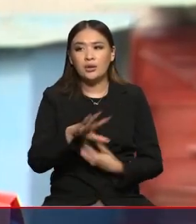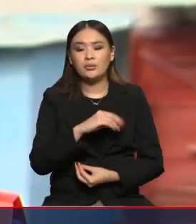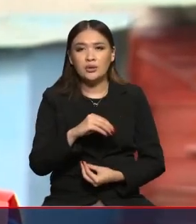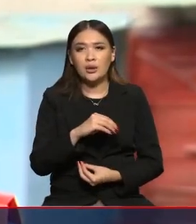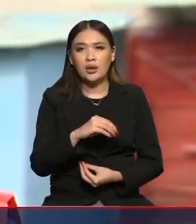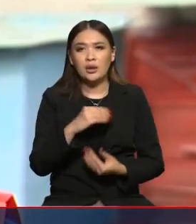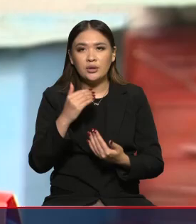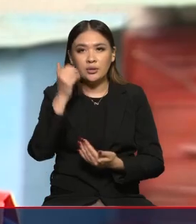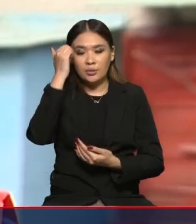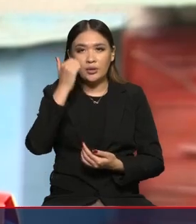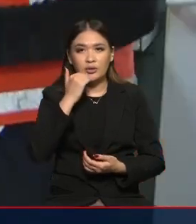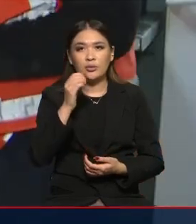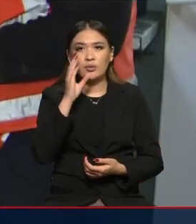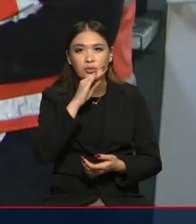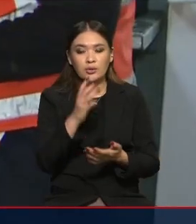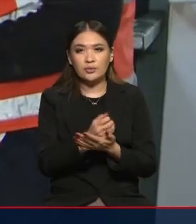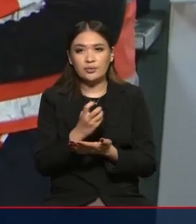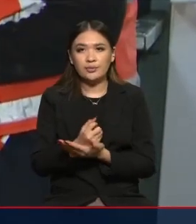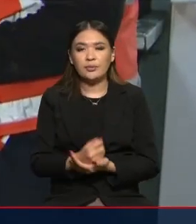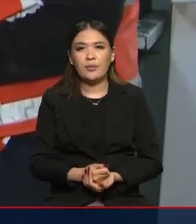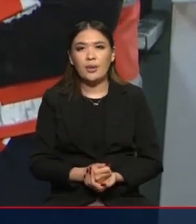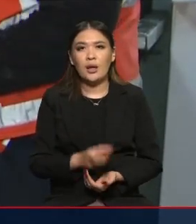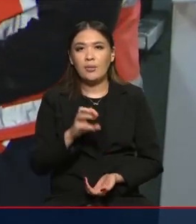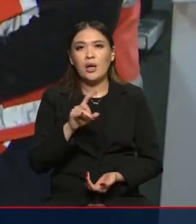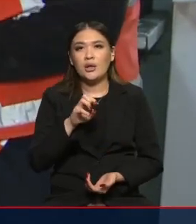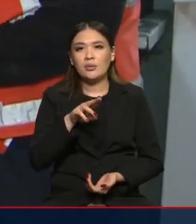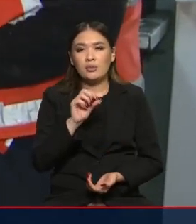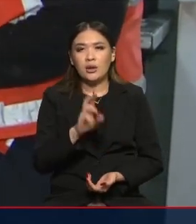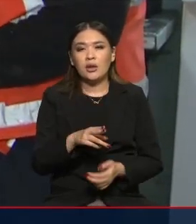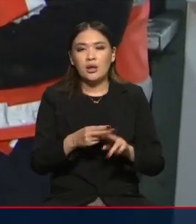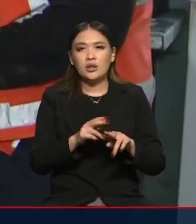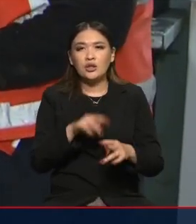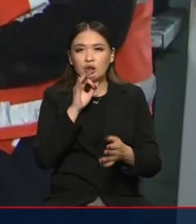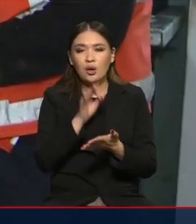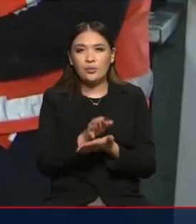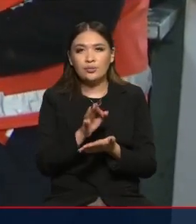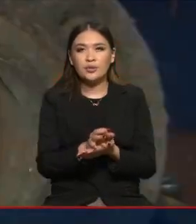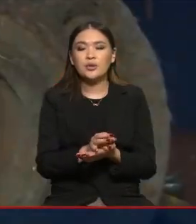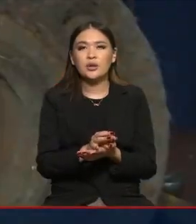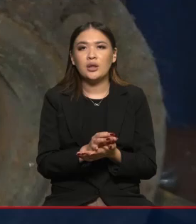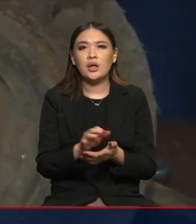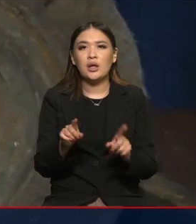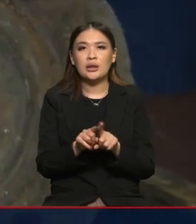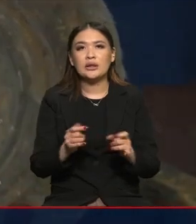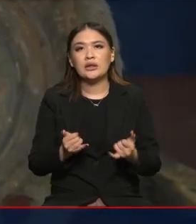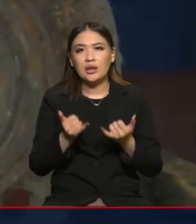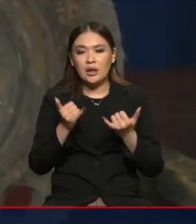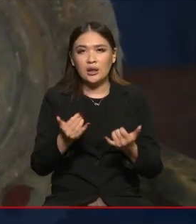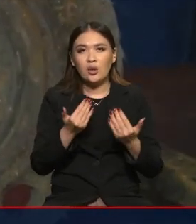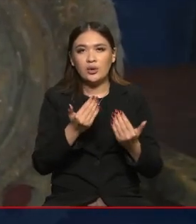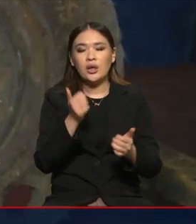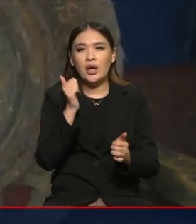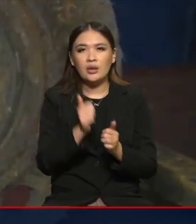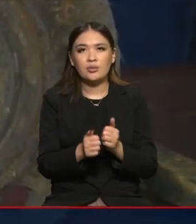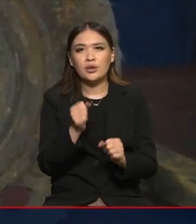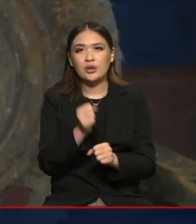еңбегіміздің арқасында осы дәрежеге жетіп атырмыз. Үзеңгілес достары Манатбек ағаны ісіне жауапты маман ретінде мойындайды. Сыйлайды, оның әрбір жасаған